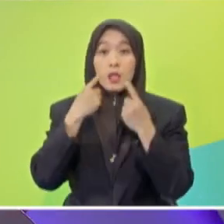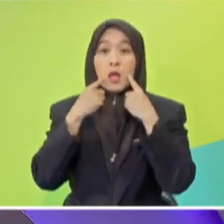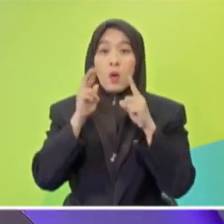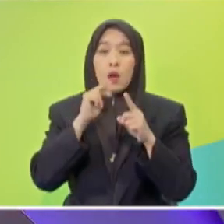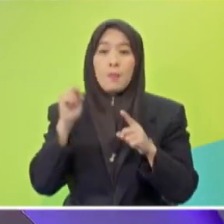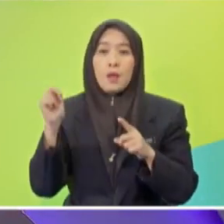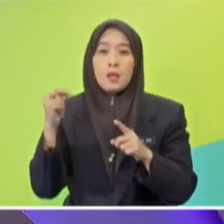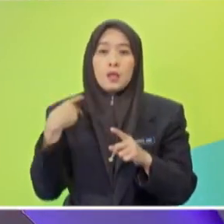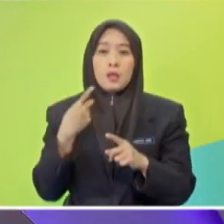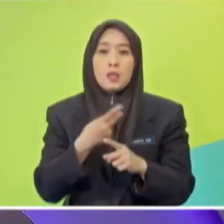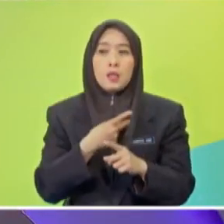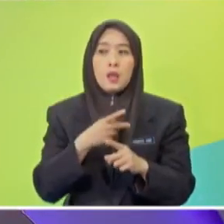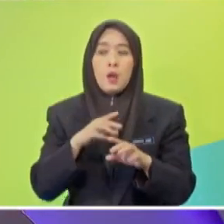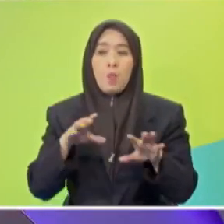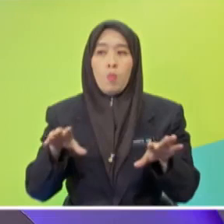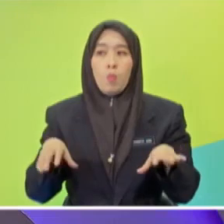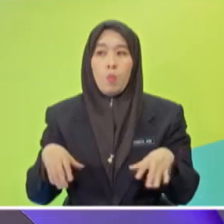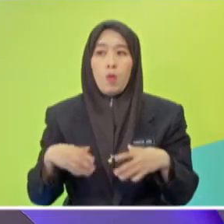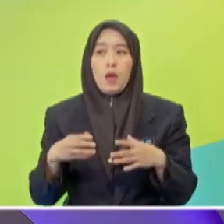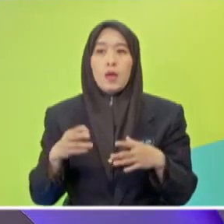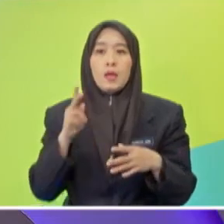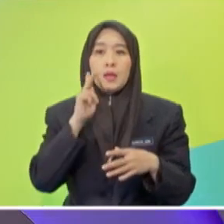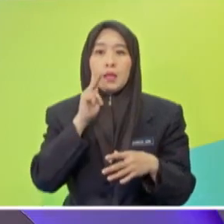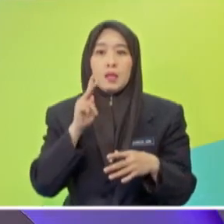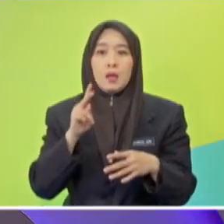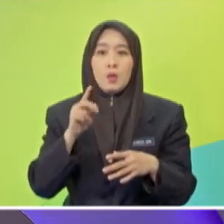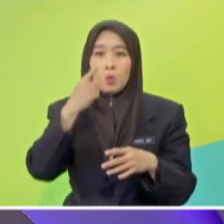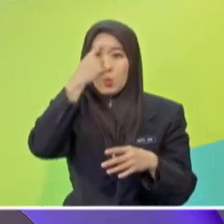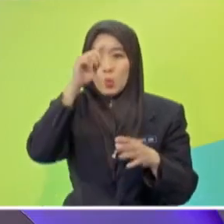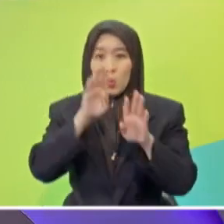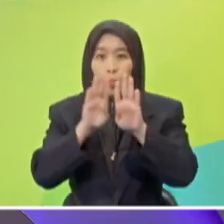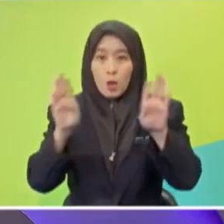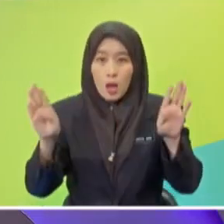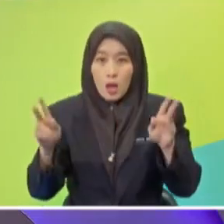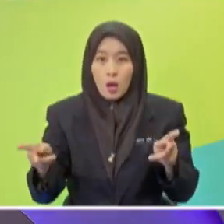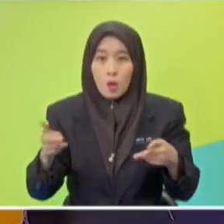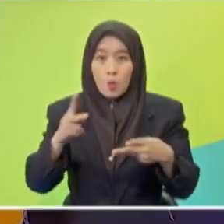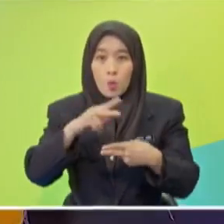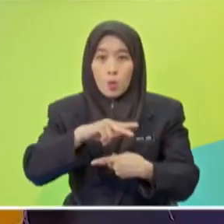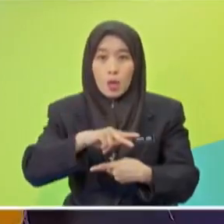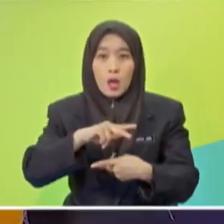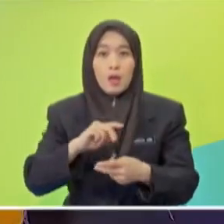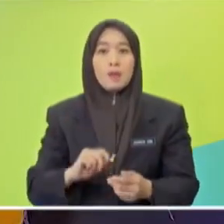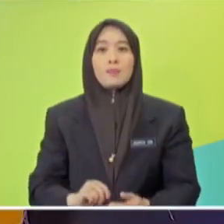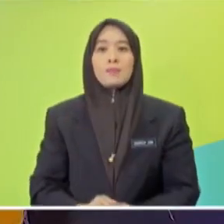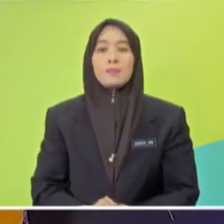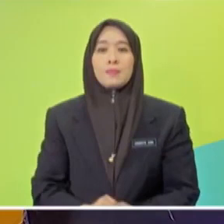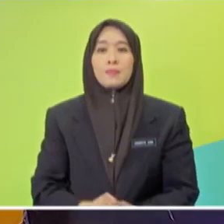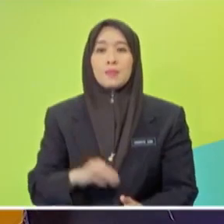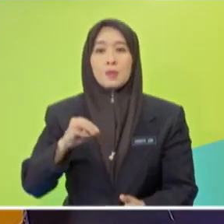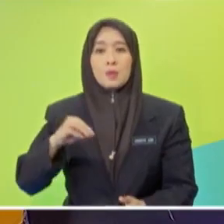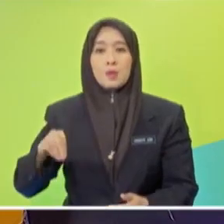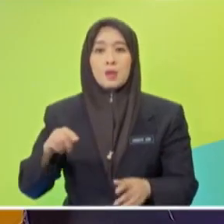kita Mintalah Kakak Nisa untuk buka kotak tersebut di rumah